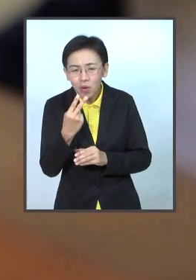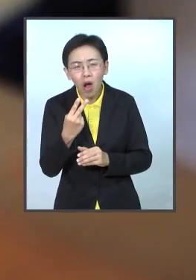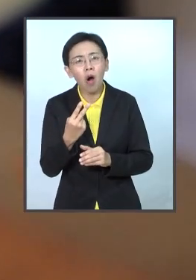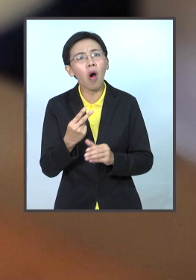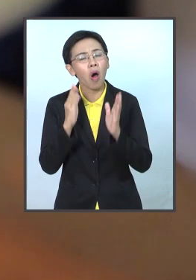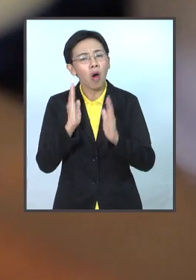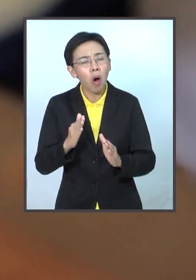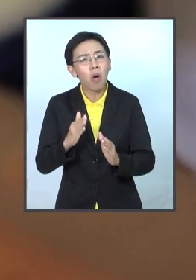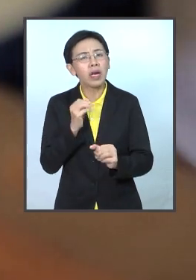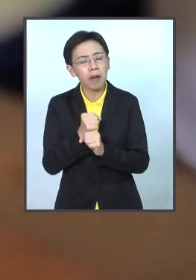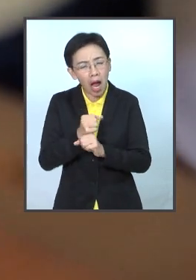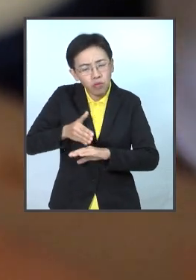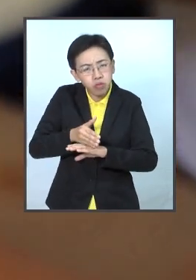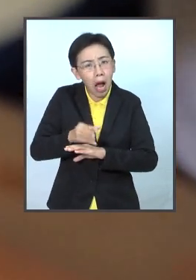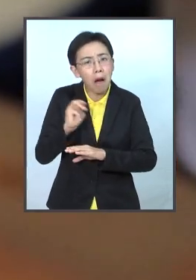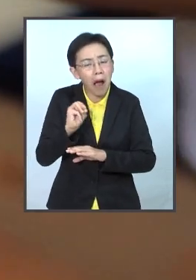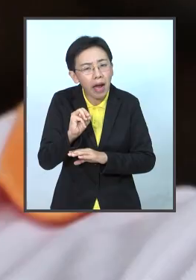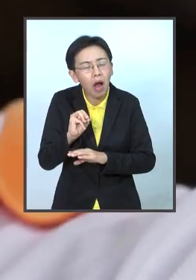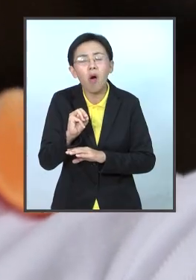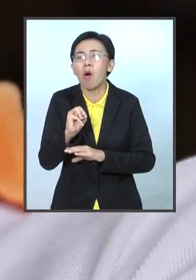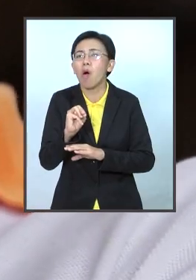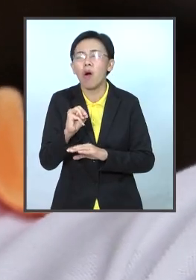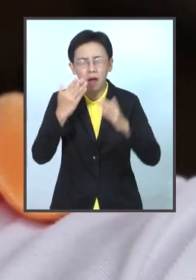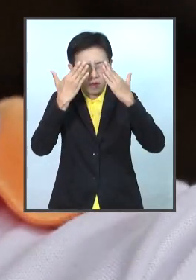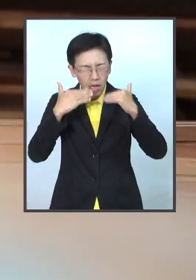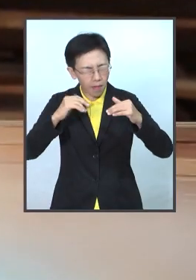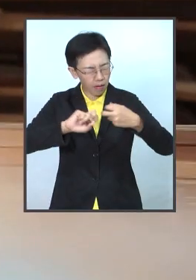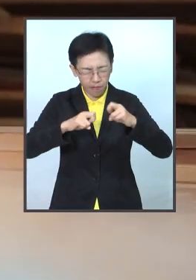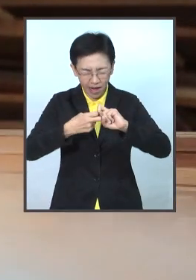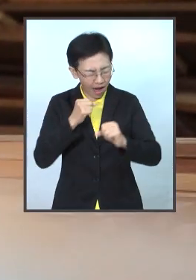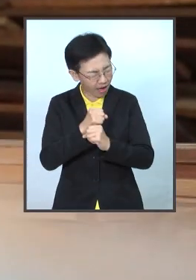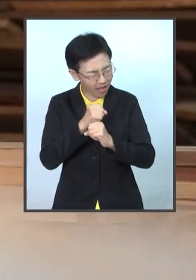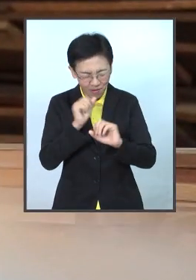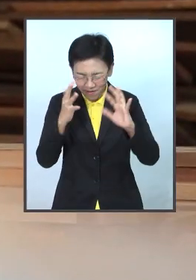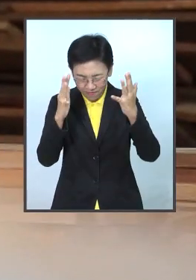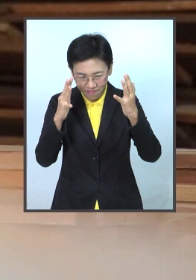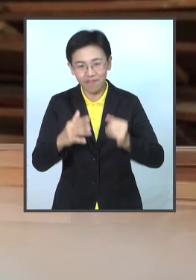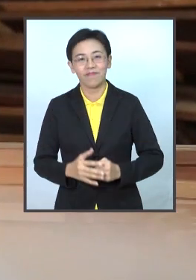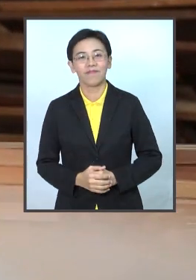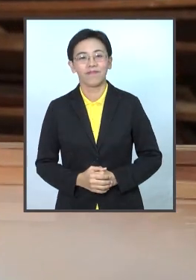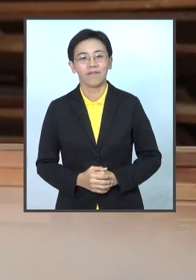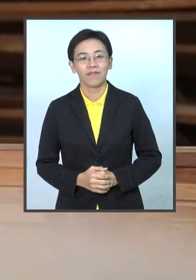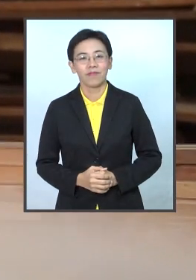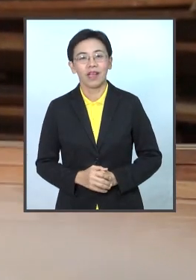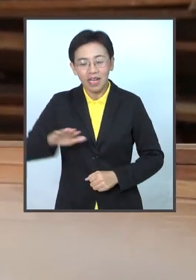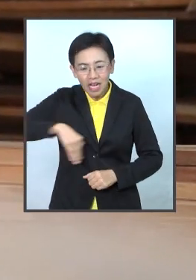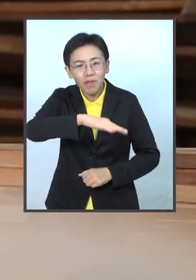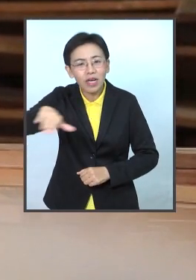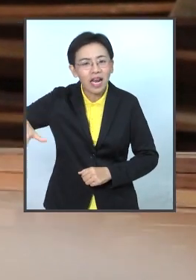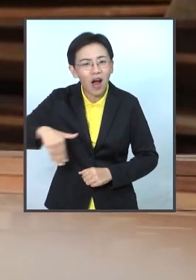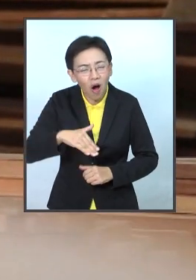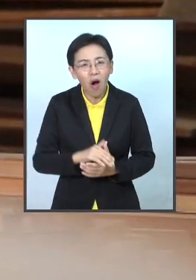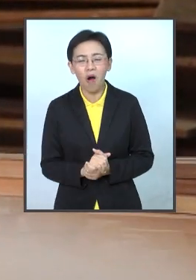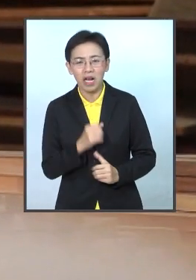ไม้ที่แม้ว่าจะมองไม่เห็นก็ไม่ใช่อุปสรรคสำหรับการทำงานค่ะแทนพี่ๆเขานะคะยังมีความพิถี